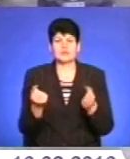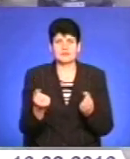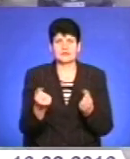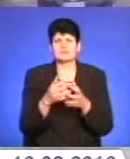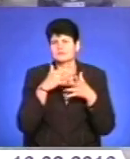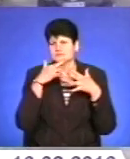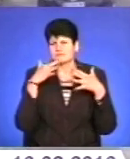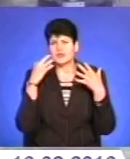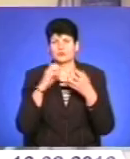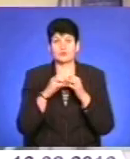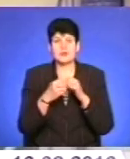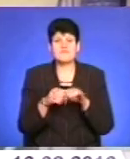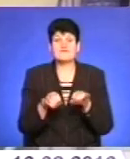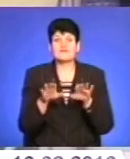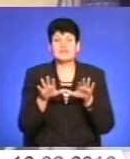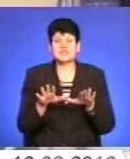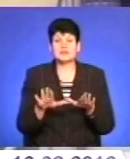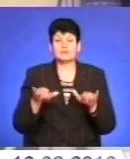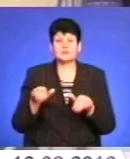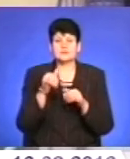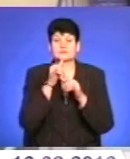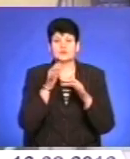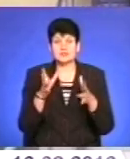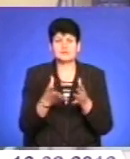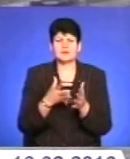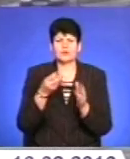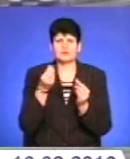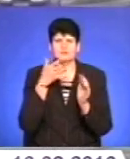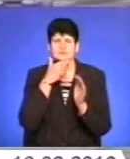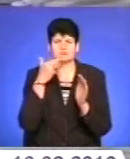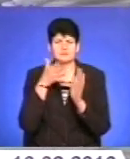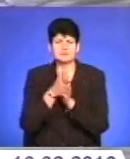вирішення яких не лише влетить у копієчку, але й забере набагато більше енергії.